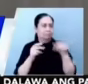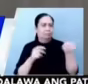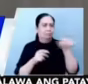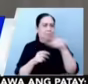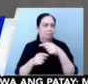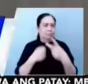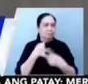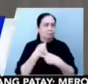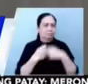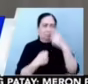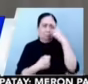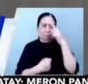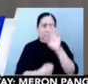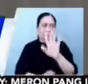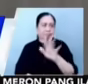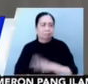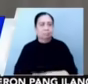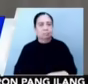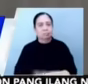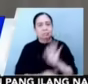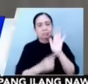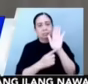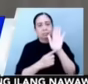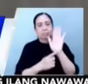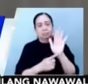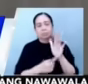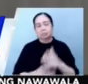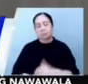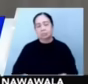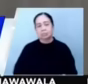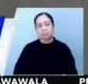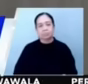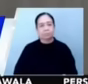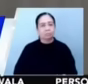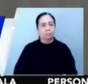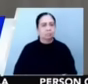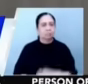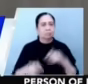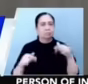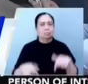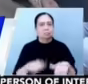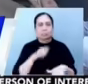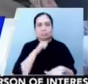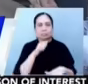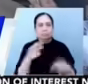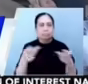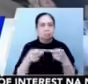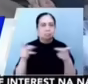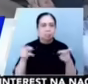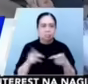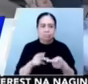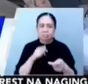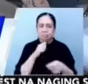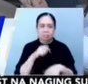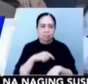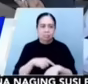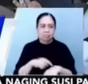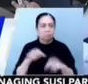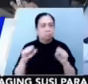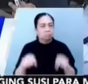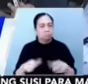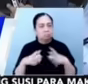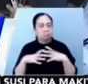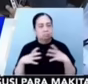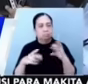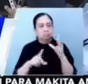your protest or demonstration, no? This is not the place and the time. Maari naman daw na magsuot ng cultural